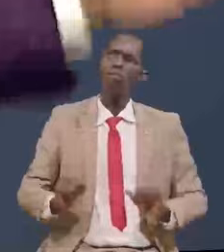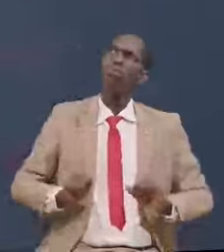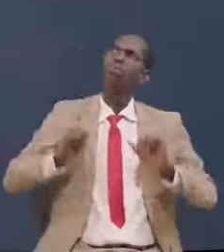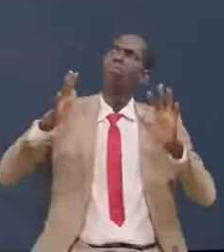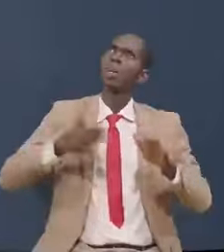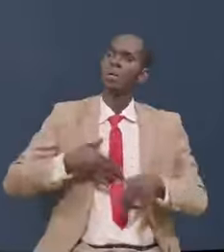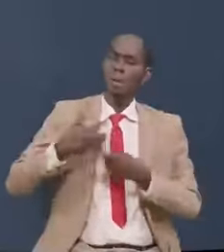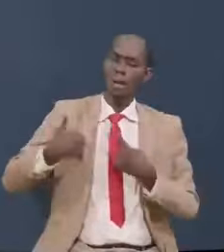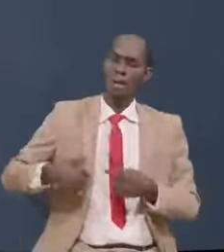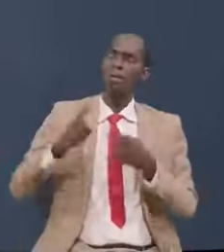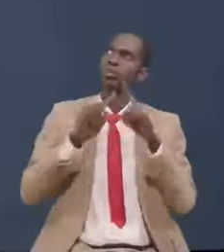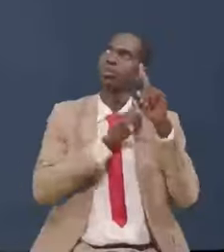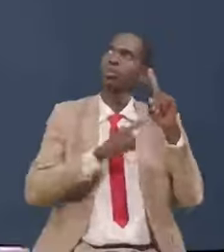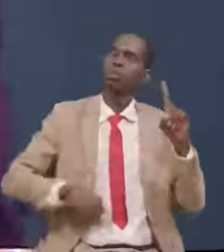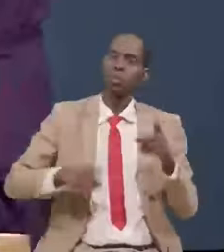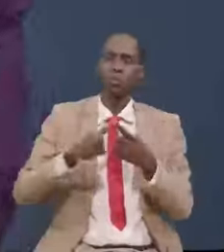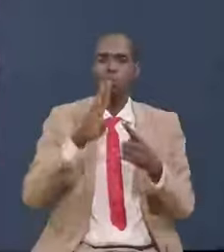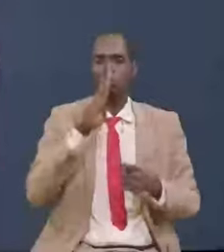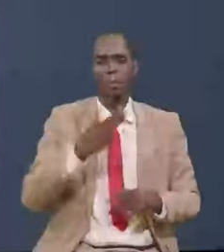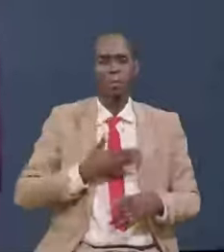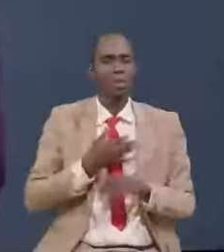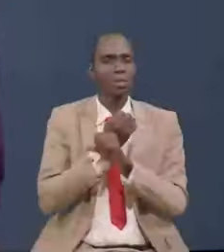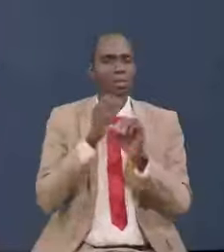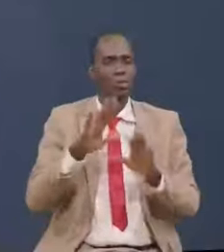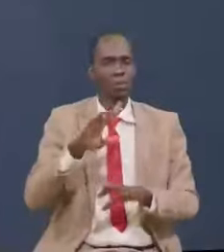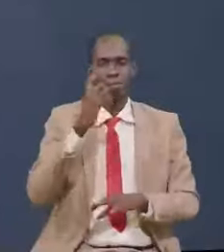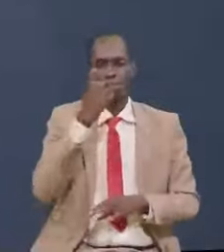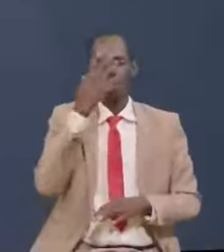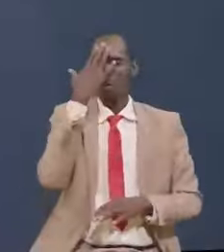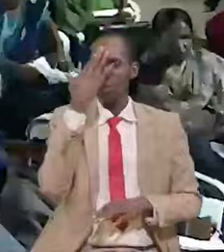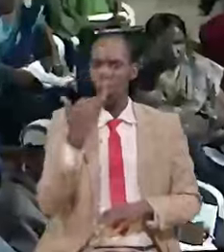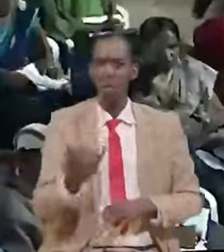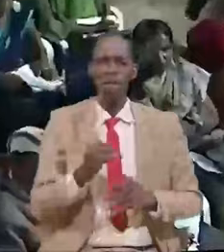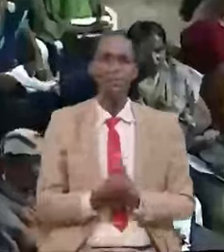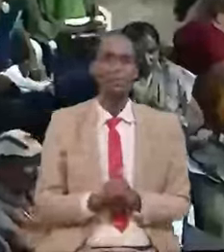Pourquoi est-ce que j'ouvre mon cœur au Seigneur pour qu'il soit mon sauveur? Pourquoi?